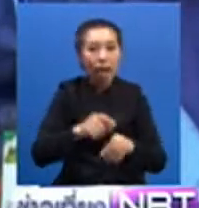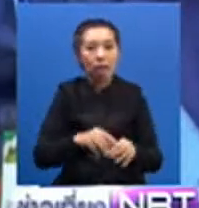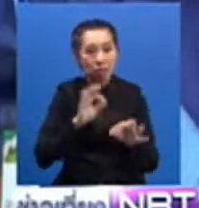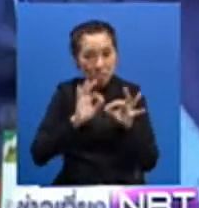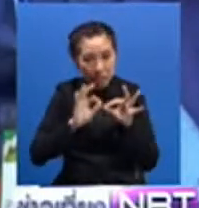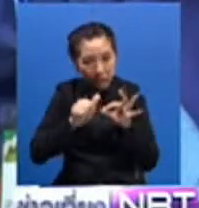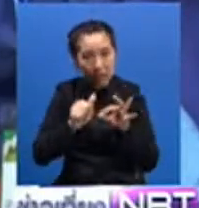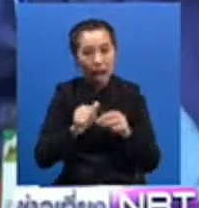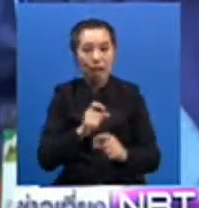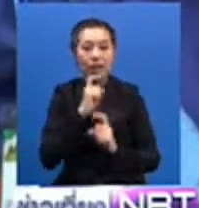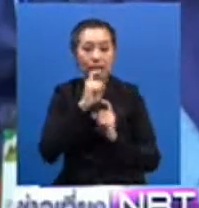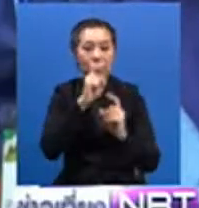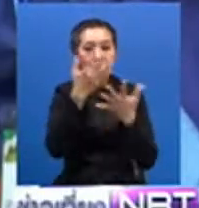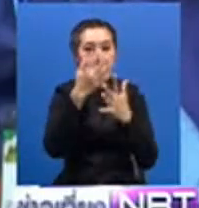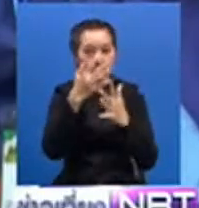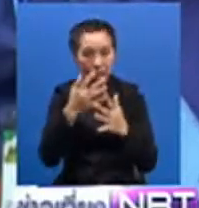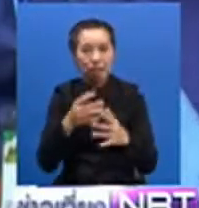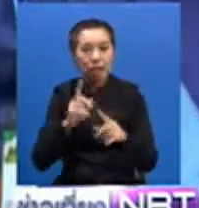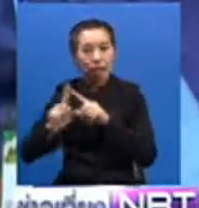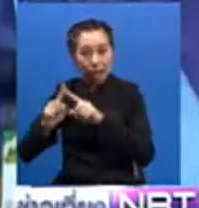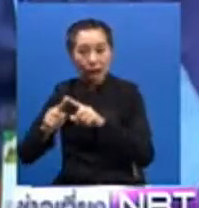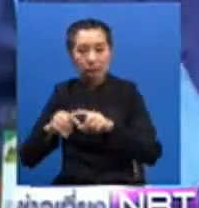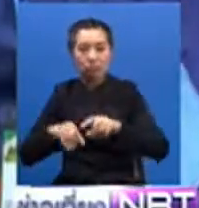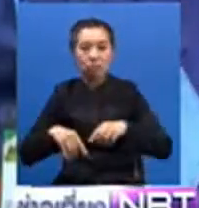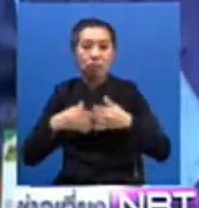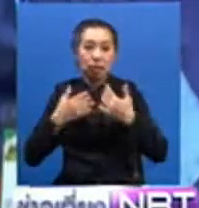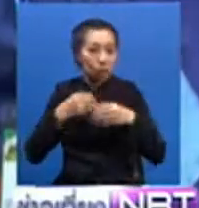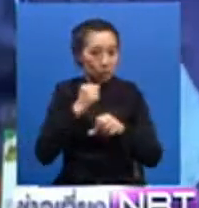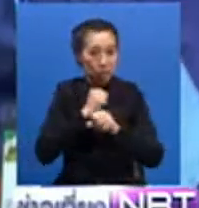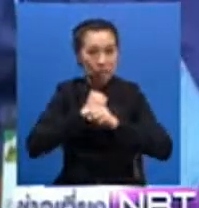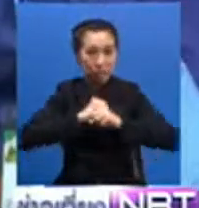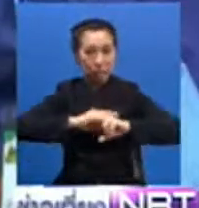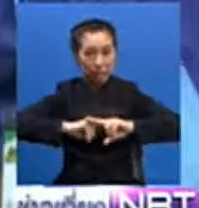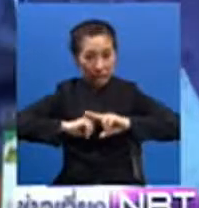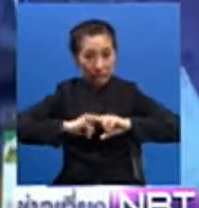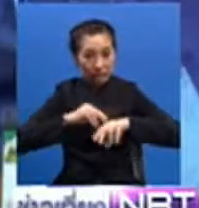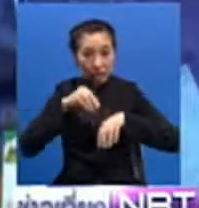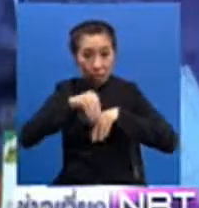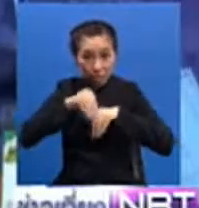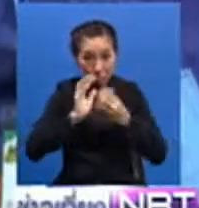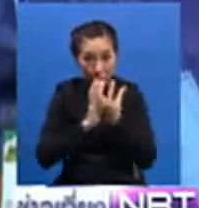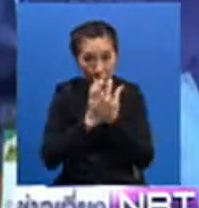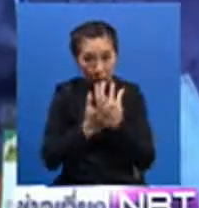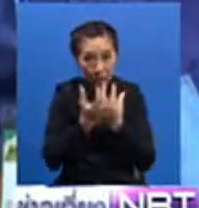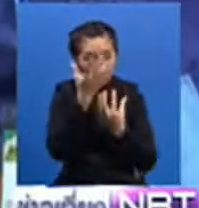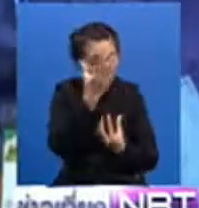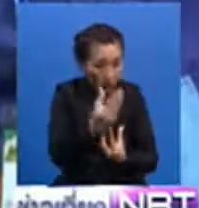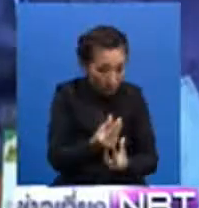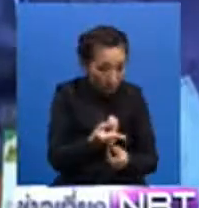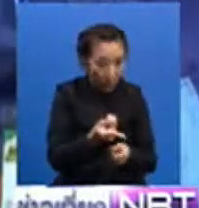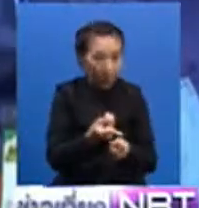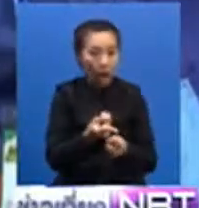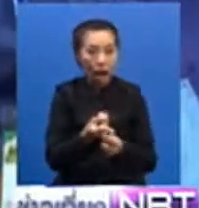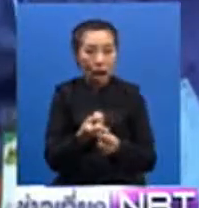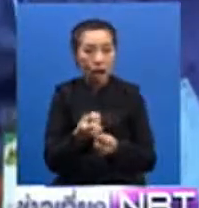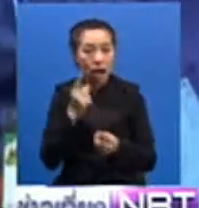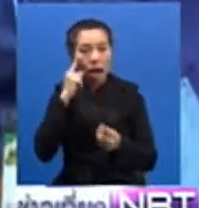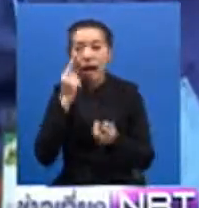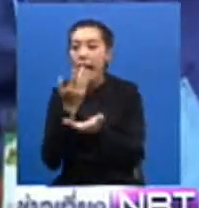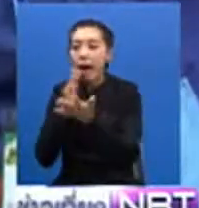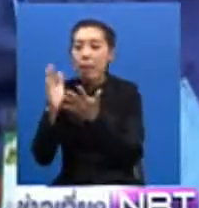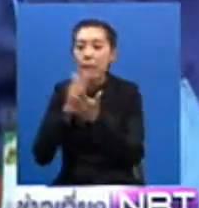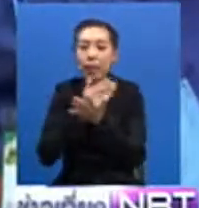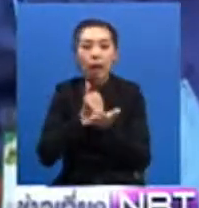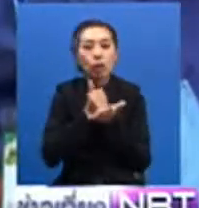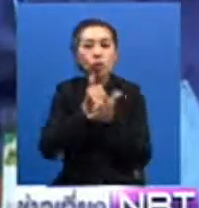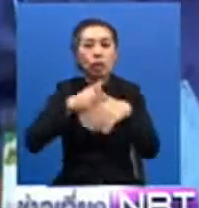ที่เราปลูกกันแล้วก็ทุกอย่างที่เหลือจากแบ่งปันกันดำจากช่วยเหลือ